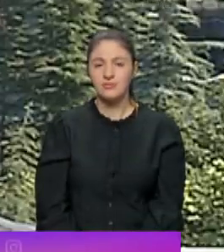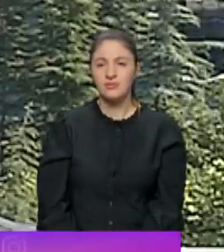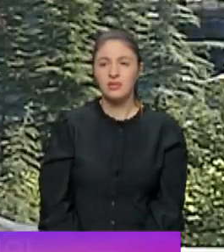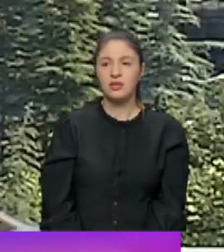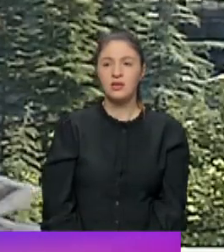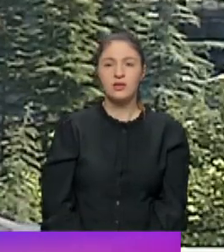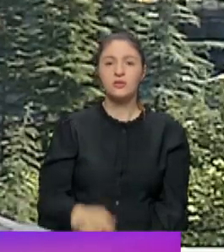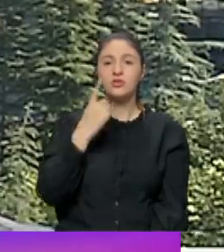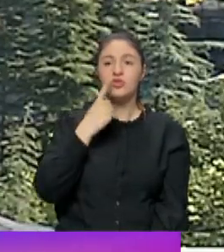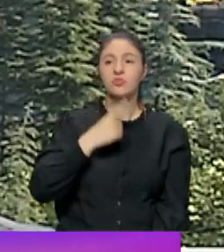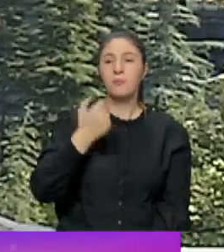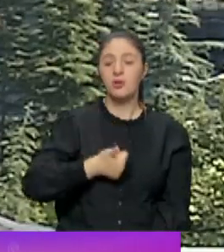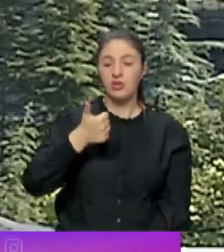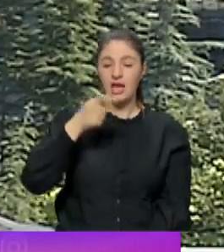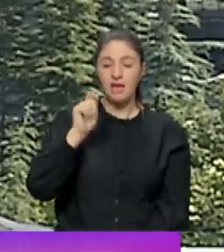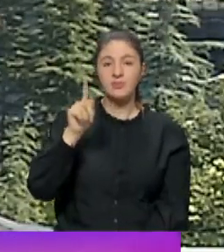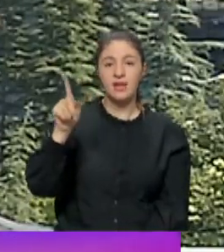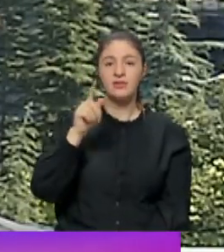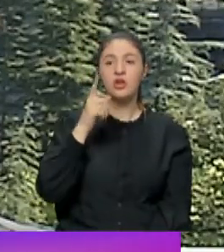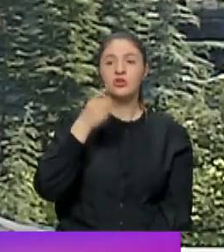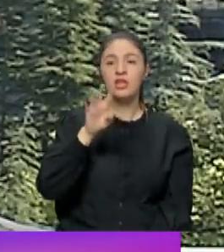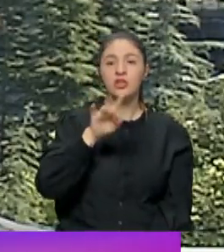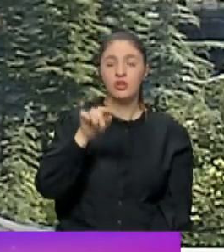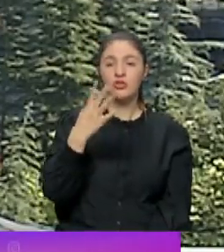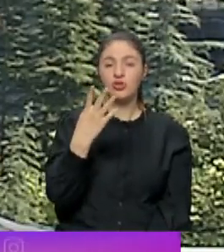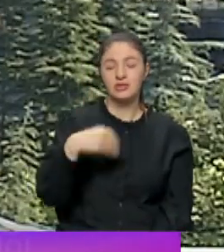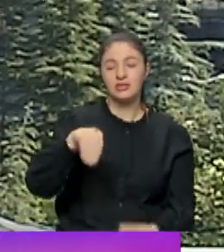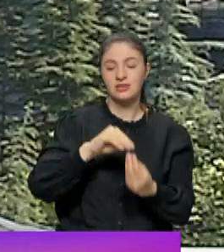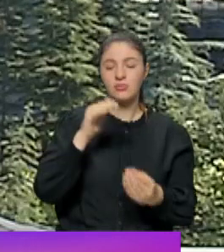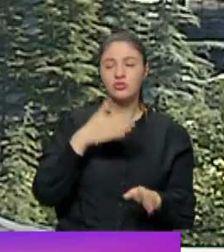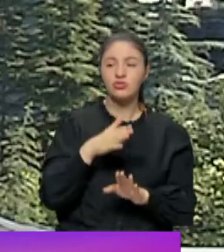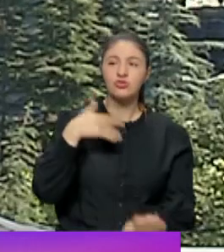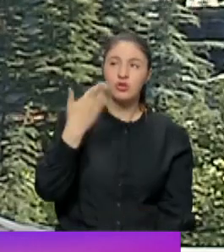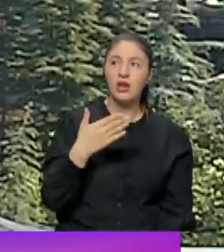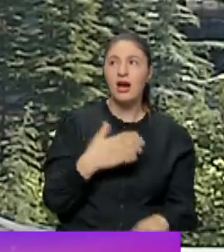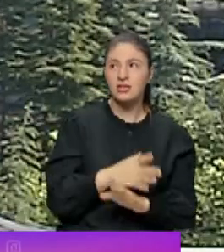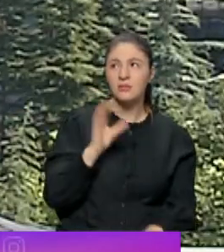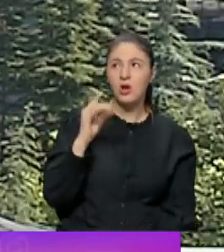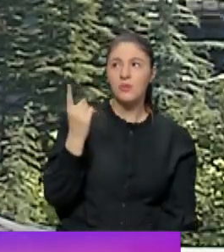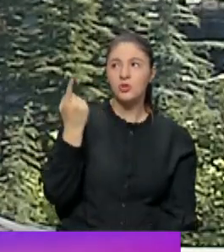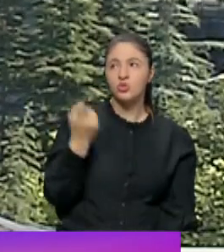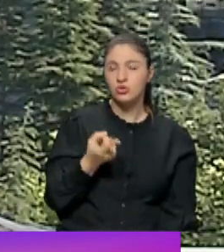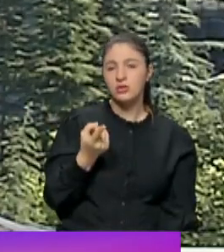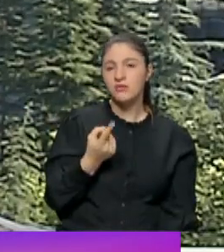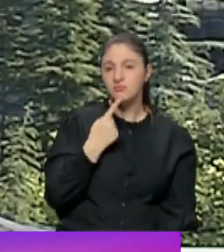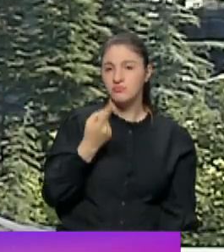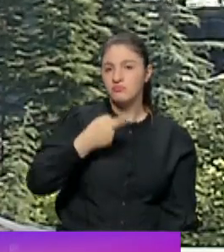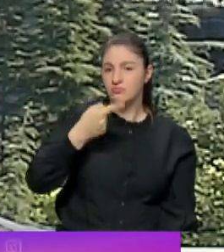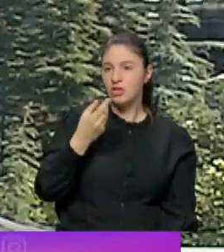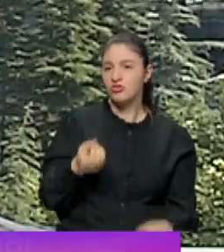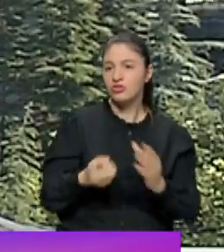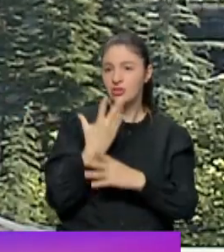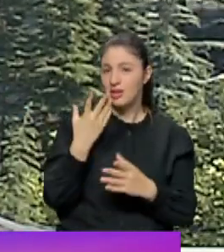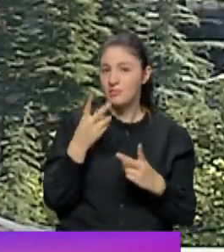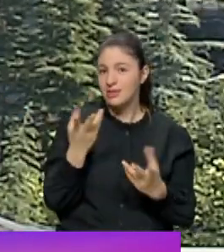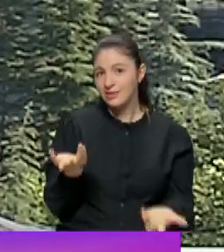bu çumhurbaşkanlığı makamına yapılan yüzde 40.4 zamdan sonra Aslında böyle bir oran dinlendir ile